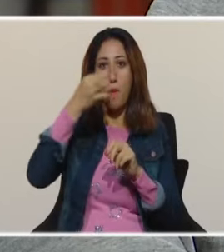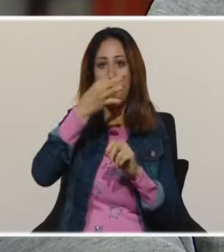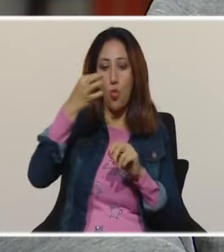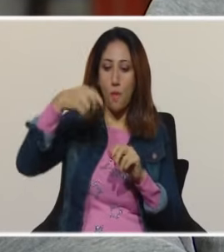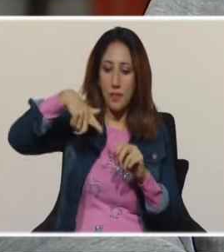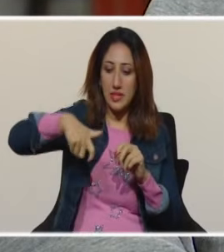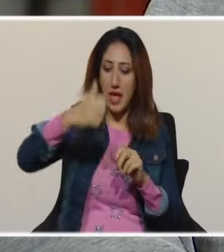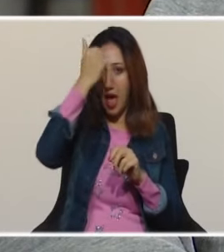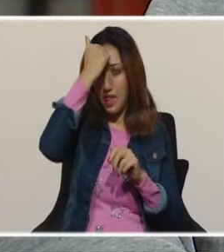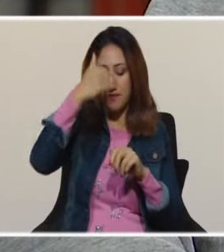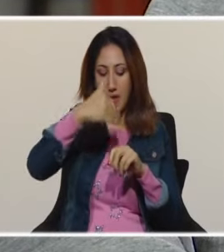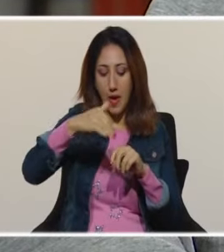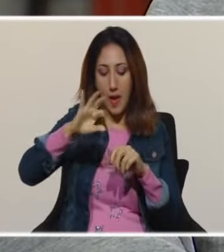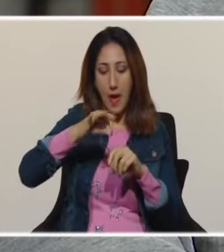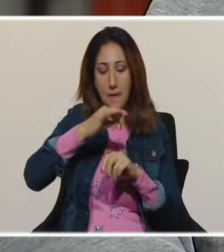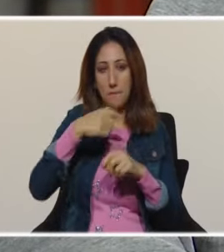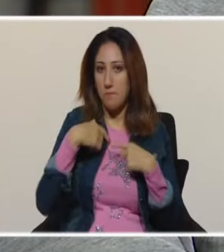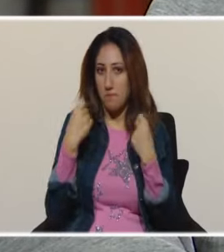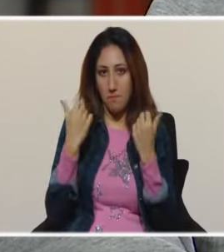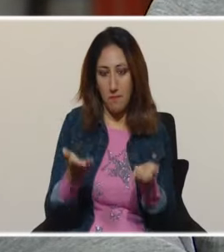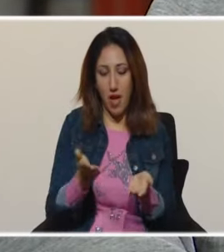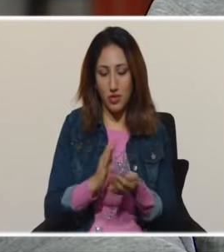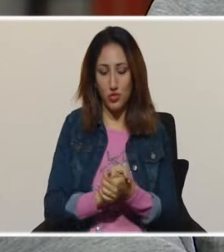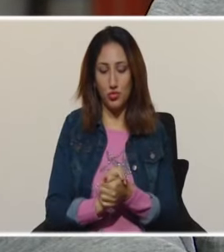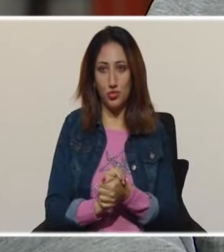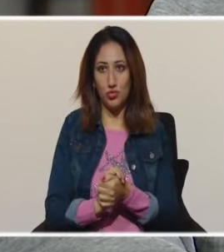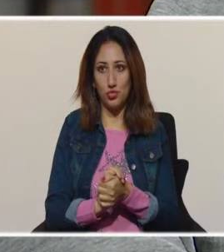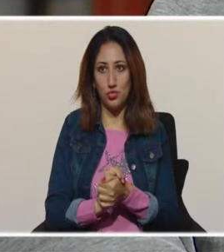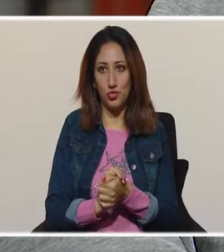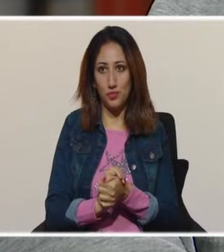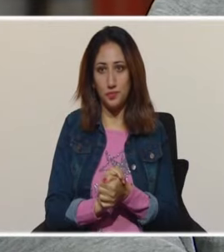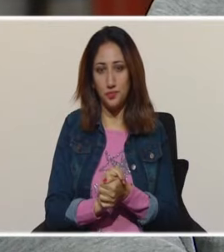360,000، والحاله الماديه لا تسمح بالتكليف.